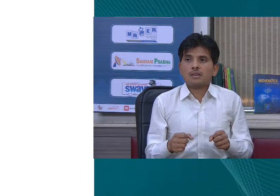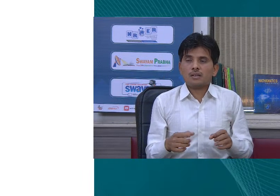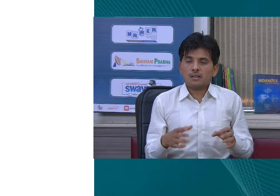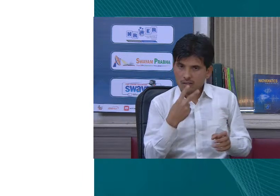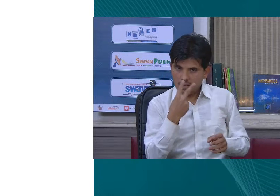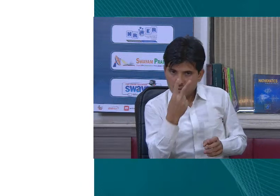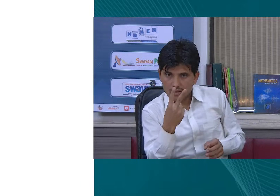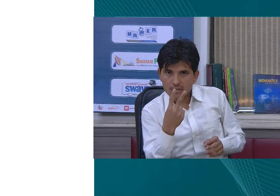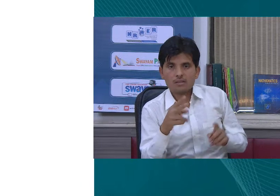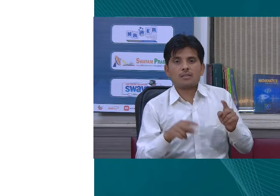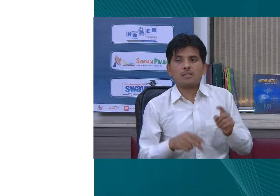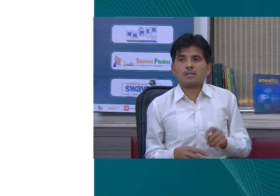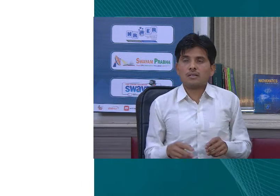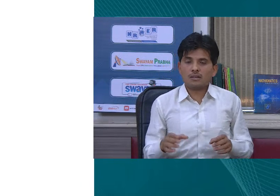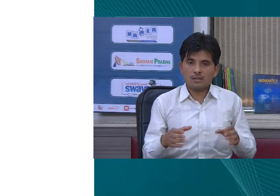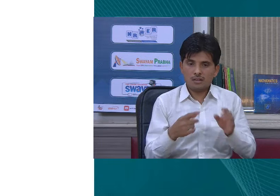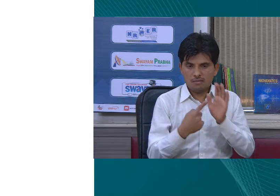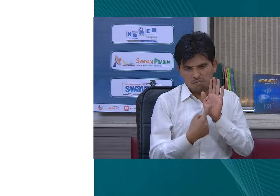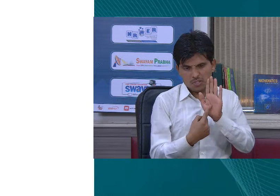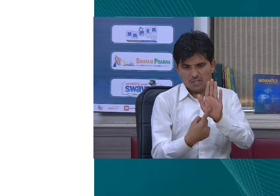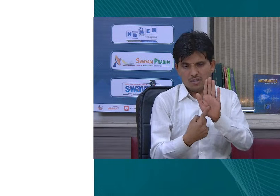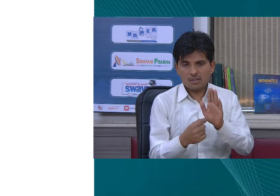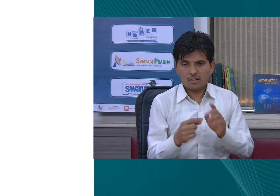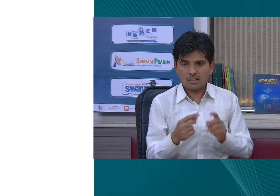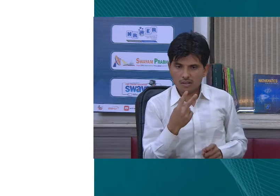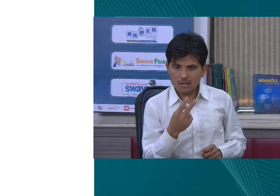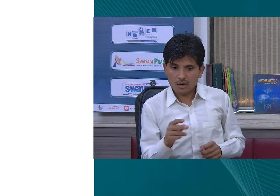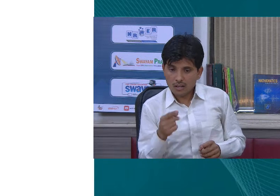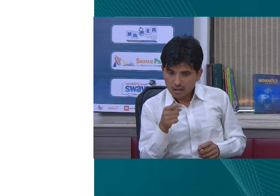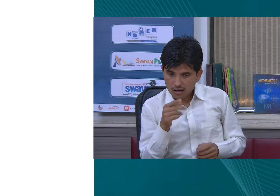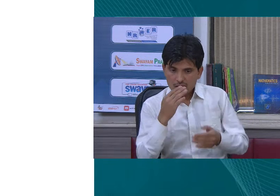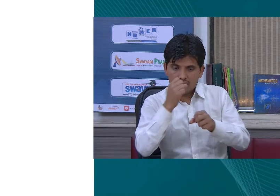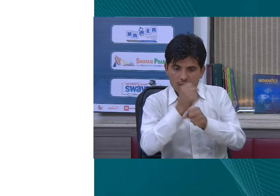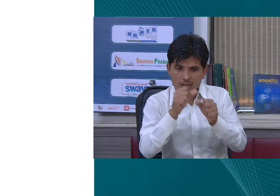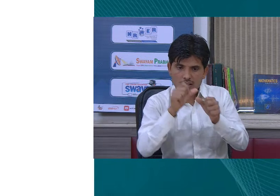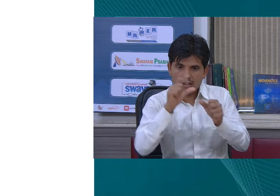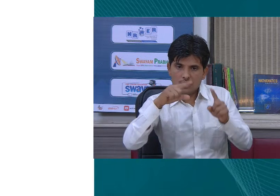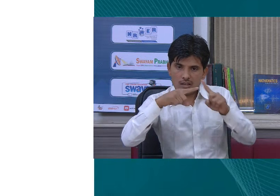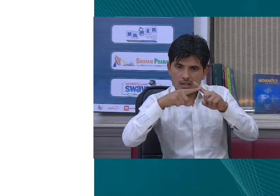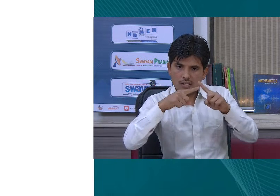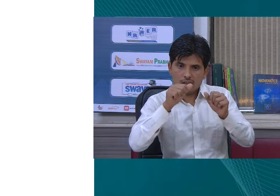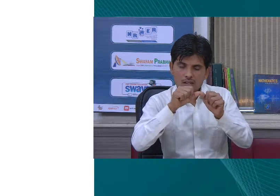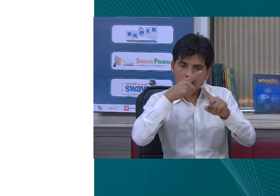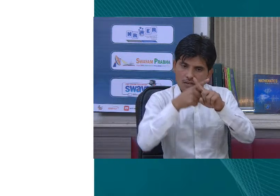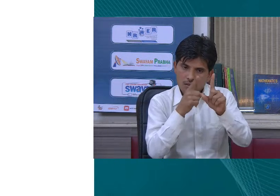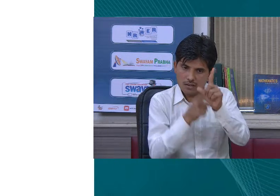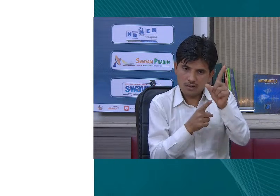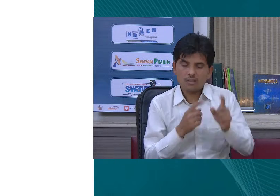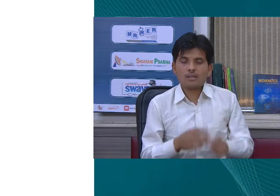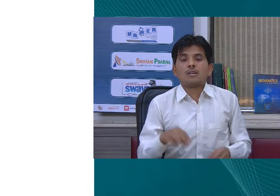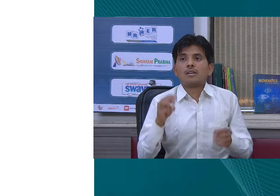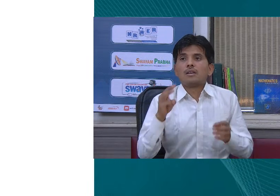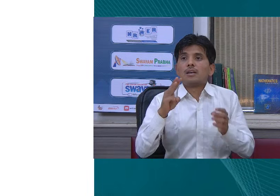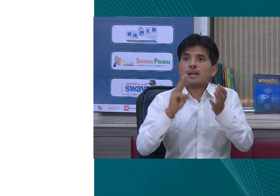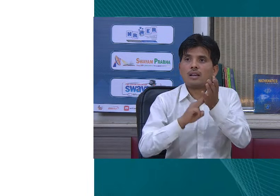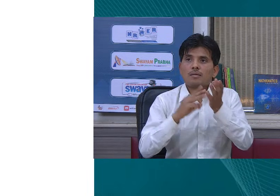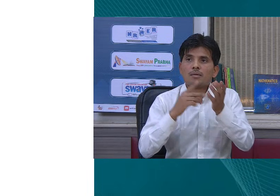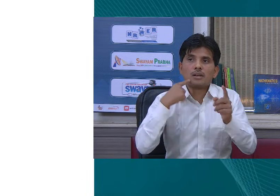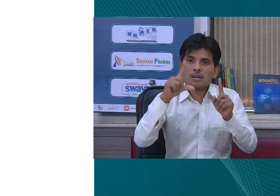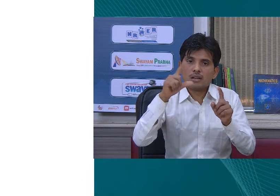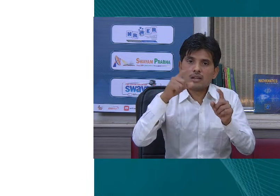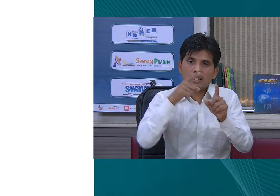exists in is present in the galaxy called Milky Way.